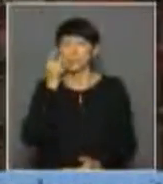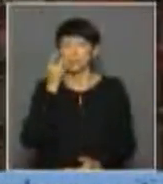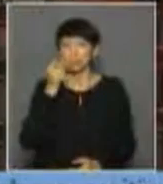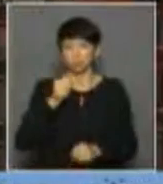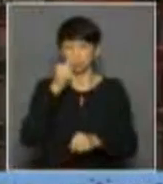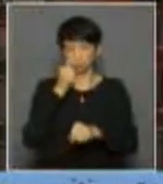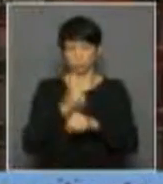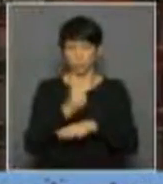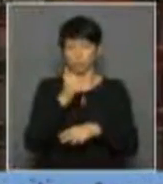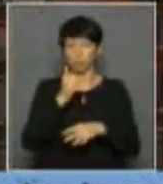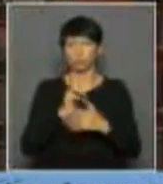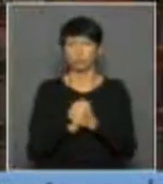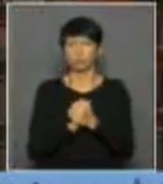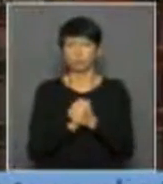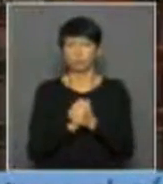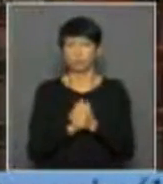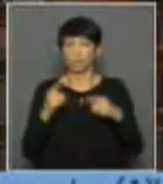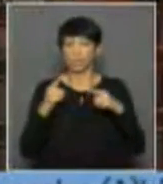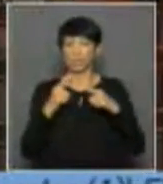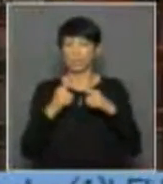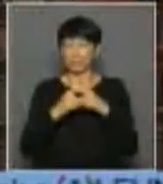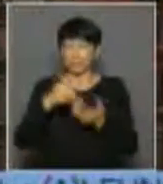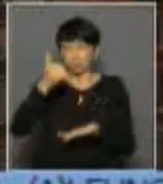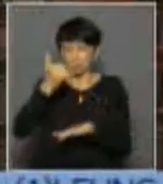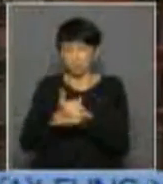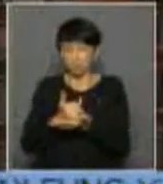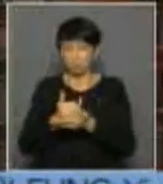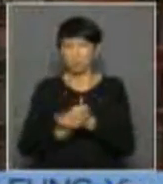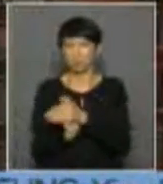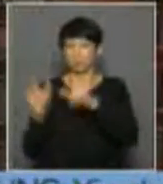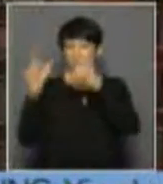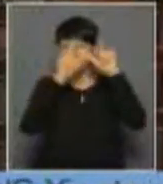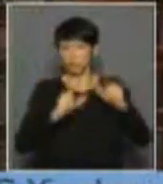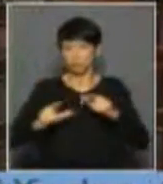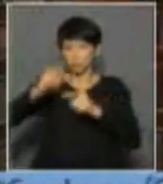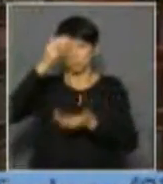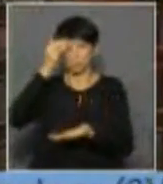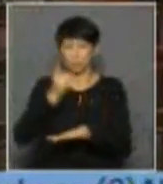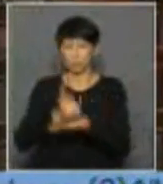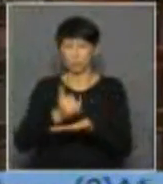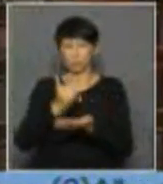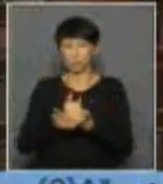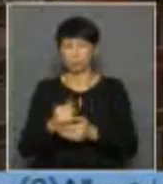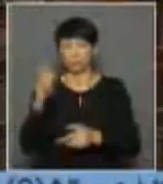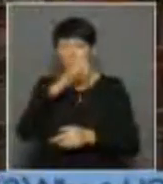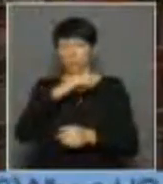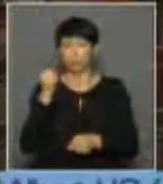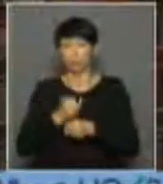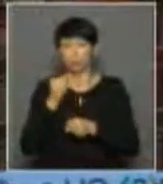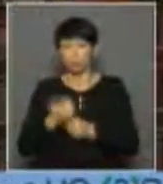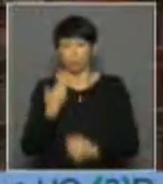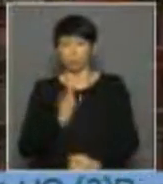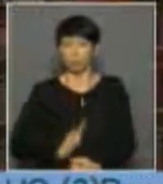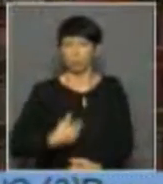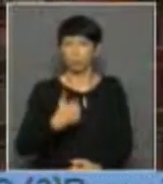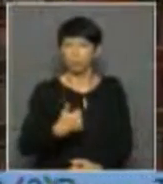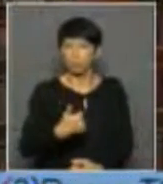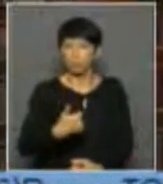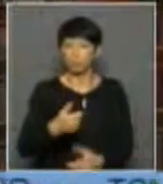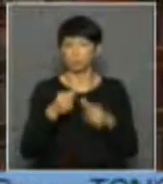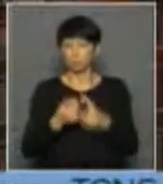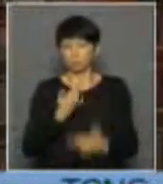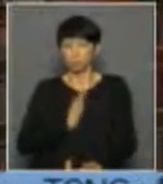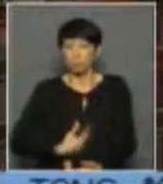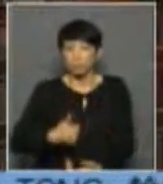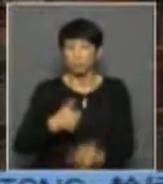本嘅人生在世，做人處事，係要 being fair。你係咪一個公道嘅